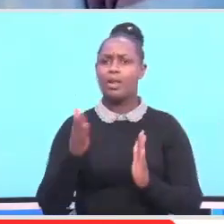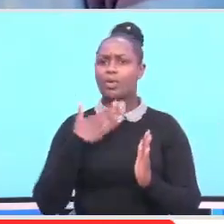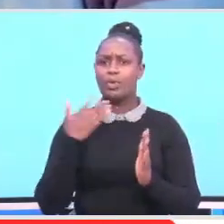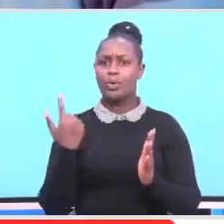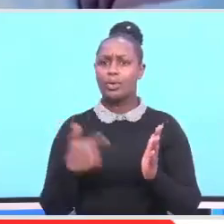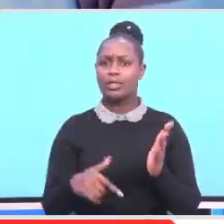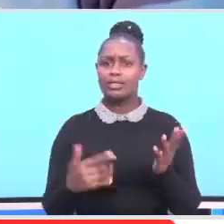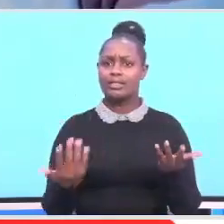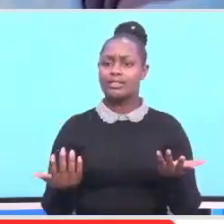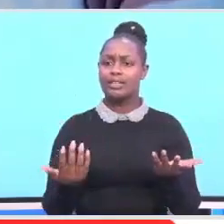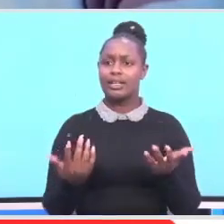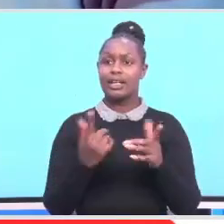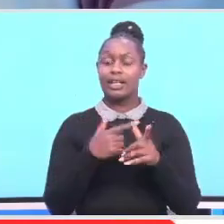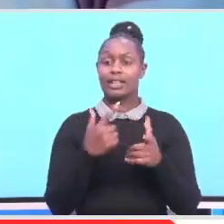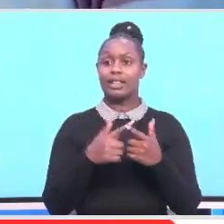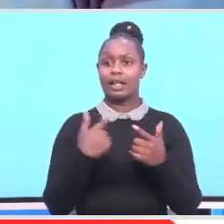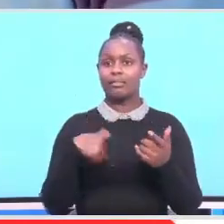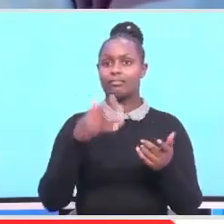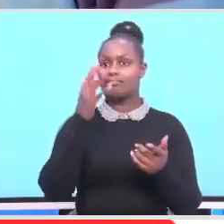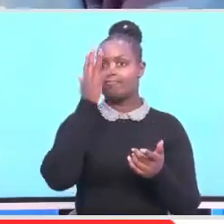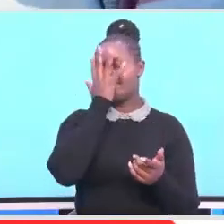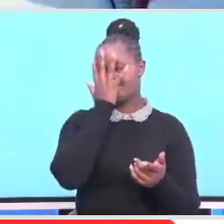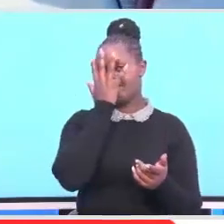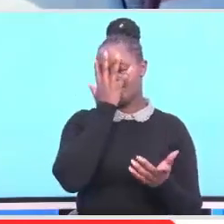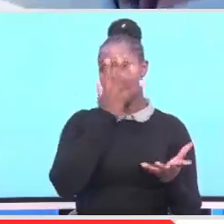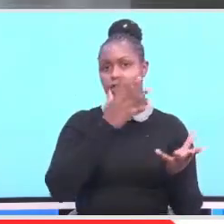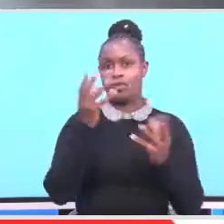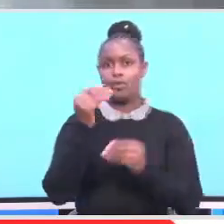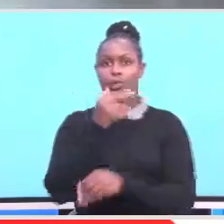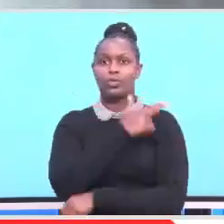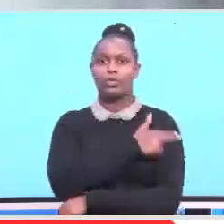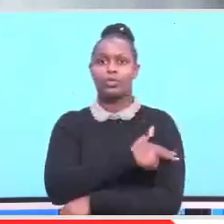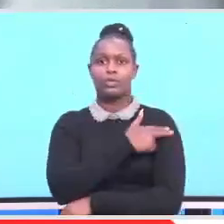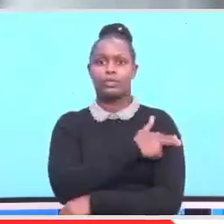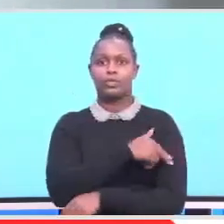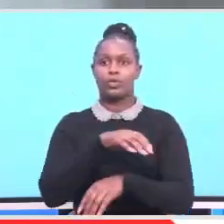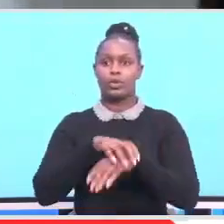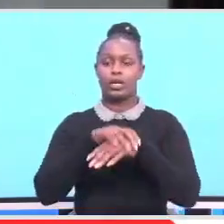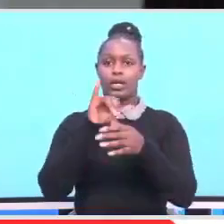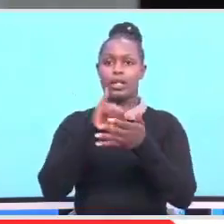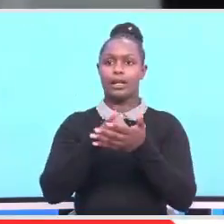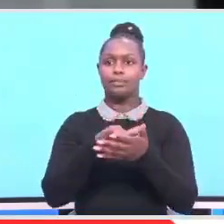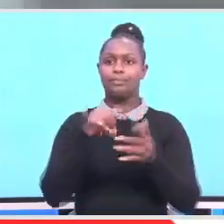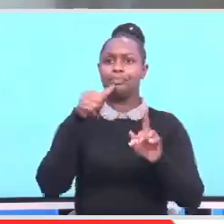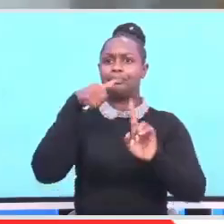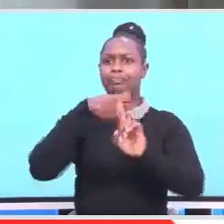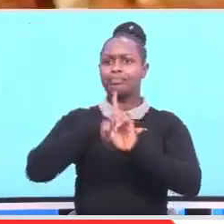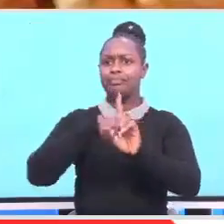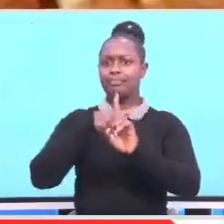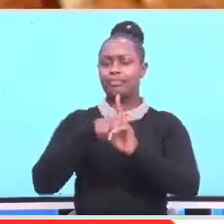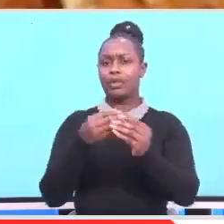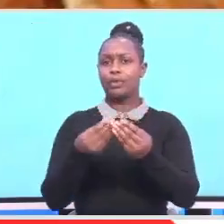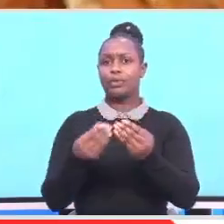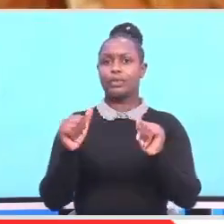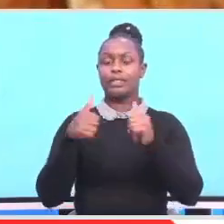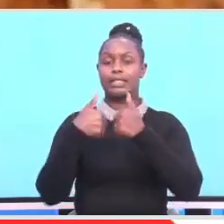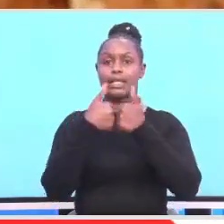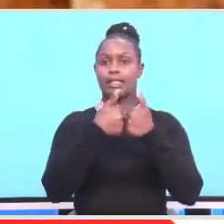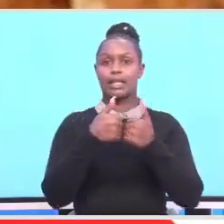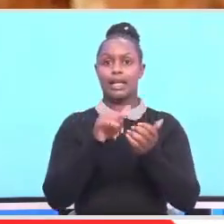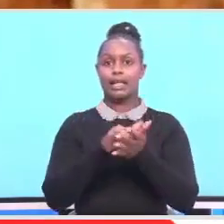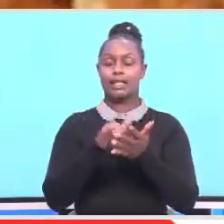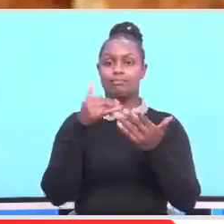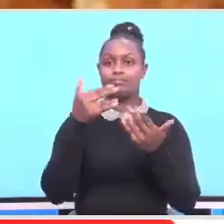unapata saa hiyo tunashai hope kwenda facility kupata service. Katika juhudi za kukabili changamoto ambazo vijana kama